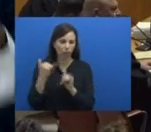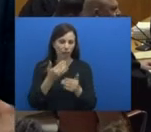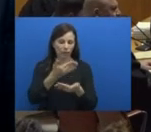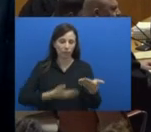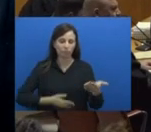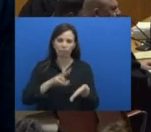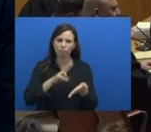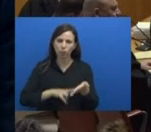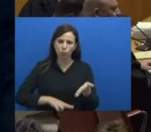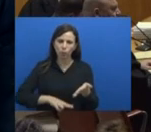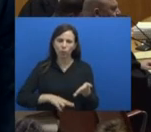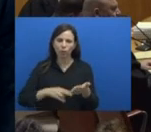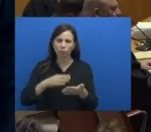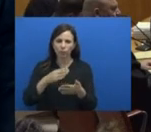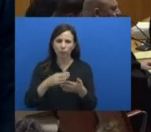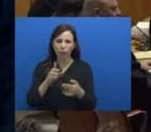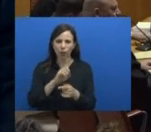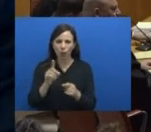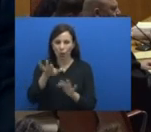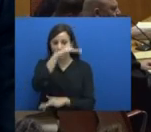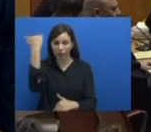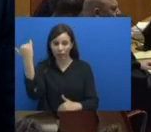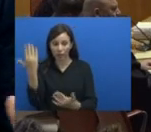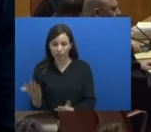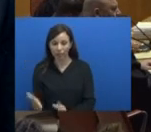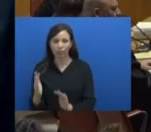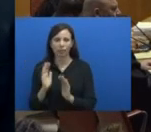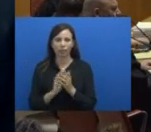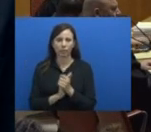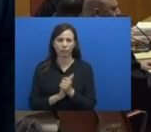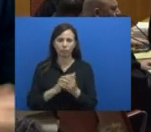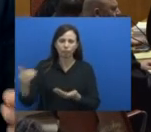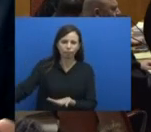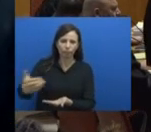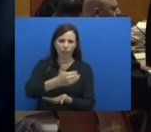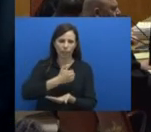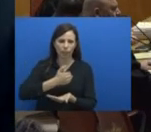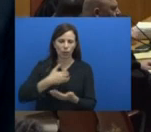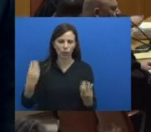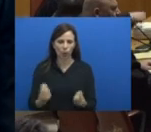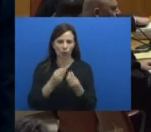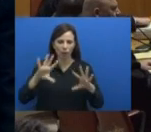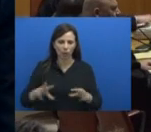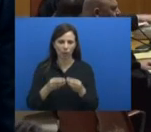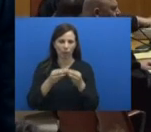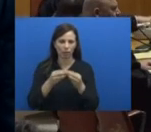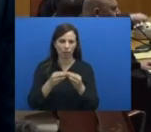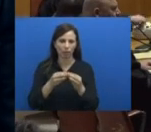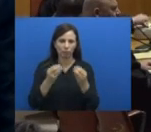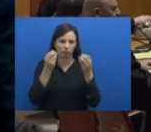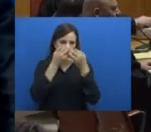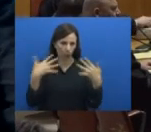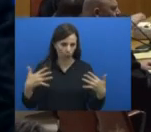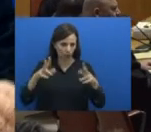نشهدها يبدو أنه ليس هناك هذا المسألة. هذا السؤال نعم. غير مطروح على